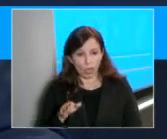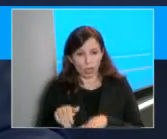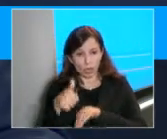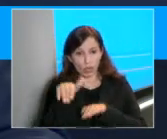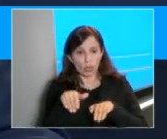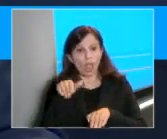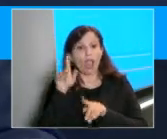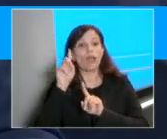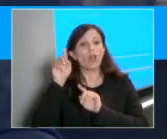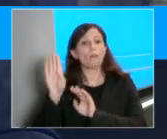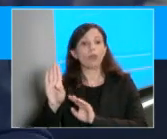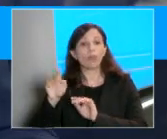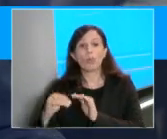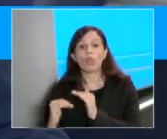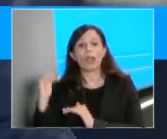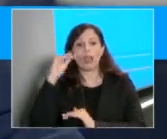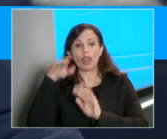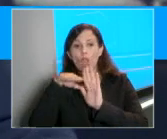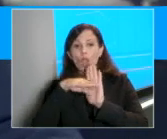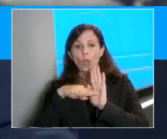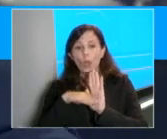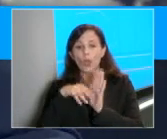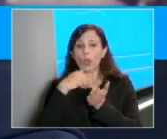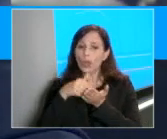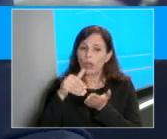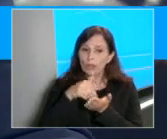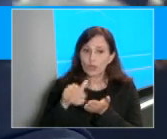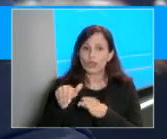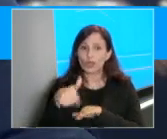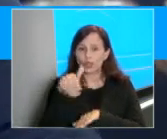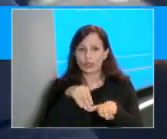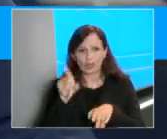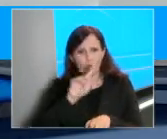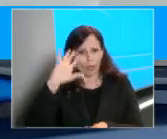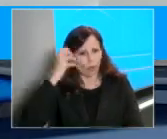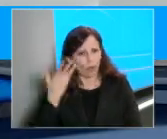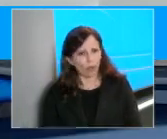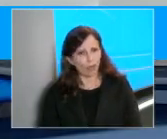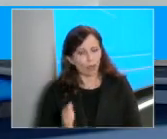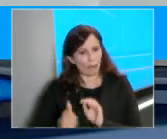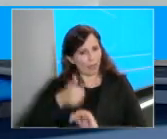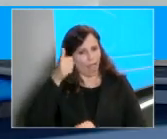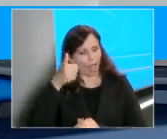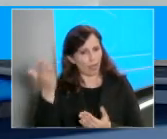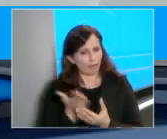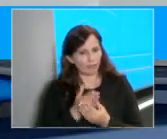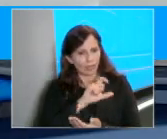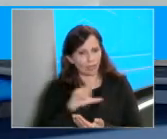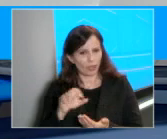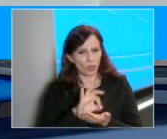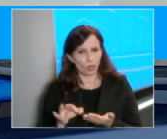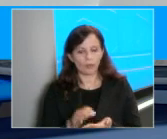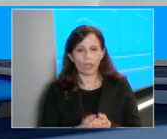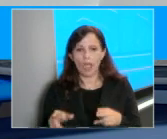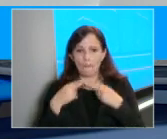הוא מעל החוק, הוא יכול להמשיך להיות ראש ממשלה, זה דבר לא נורמלי הרי. אף אחד לא לוקח לשום תפקיד מנהל שיש נגדו כתבי אישום. בטח לא ראש ממשלה.